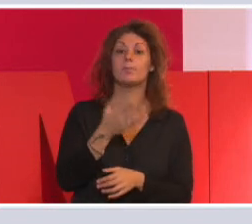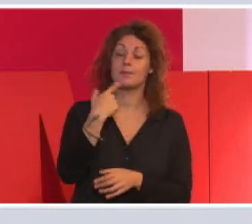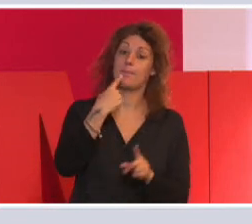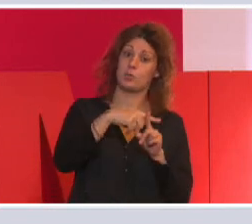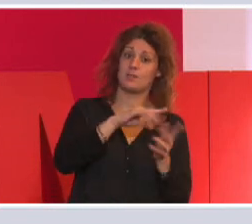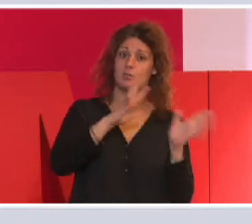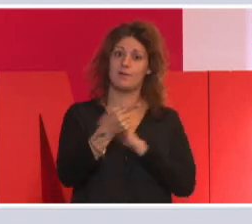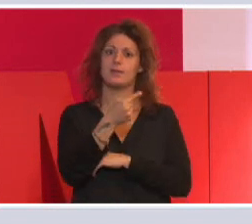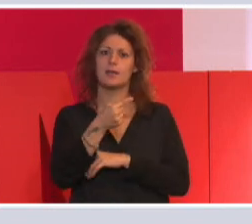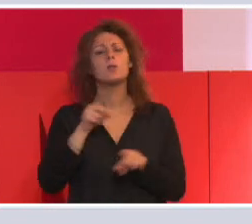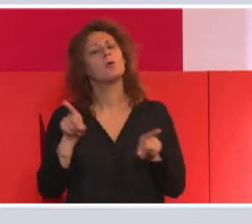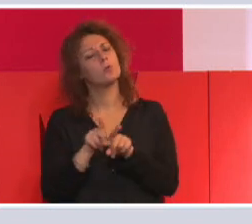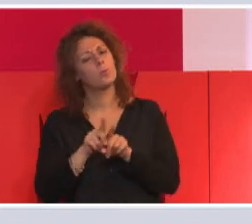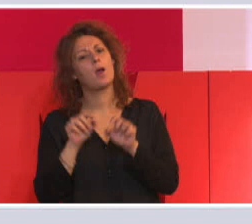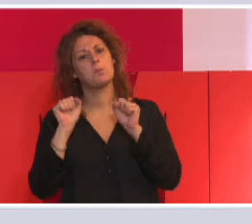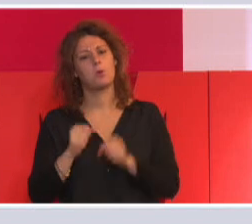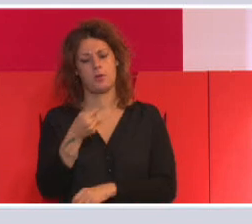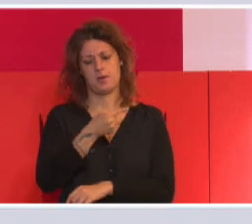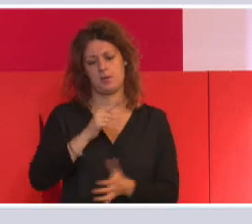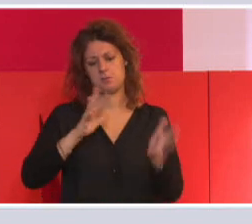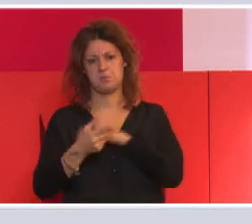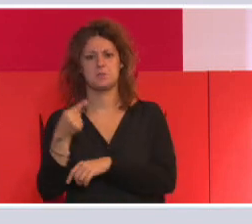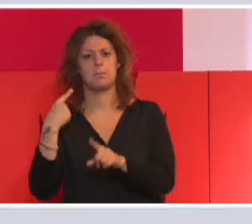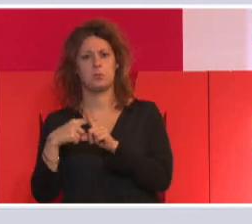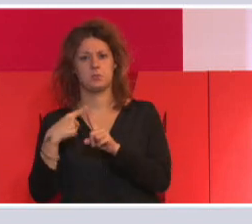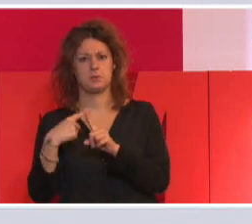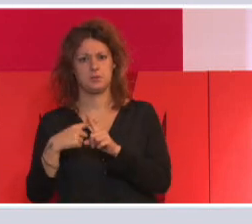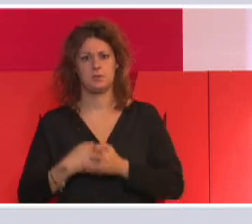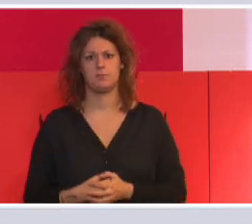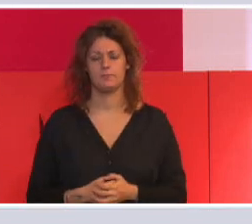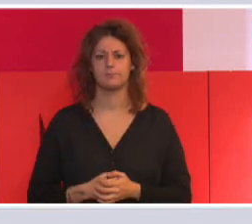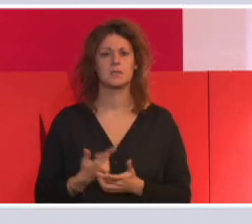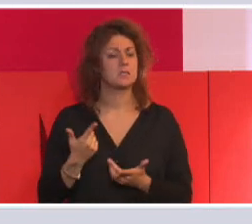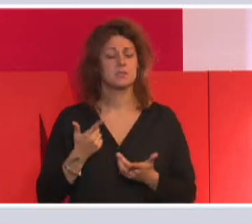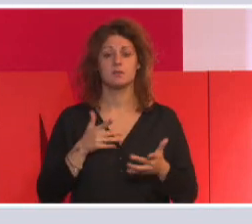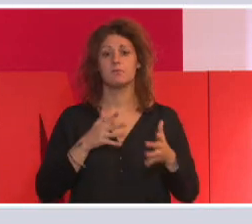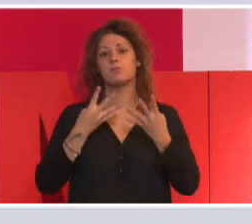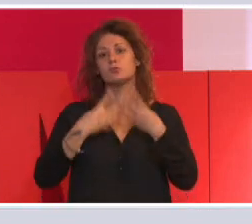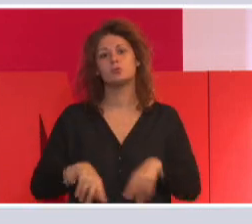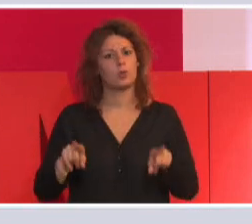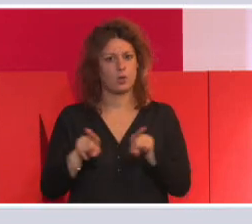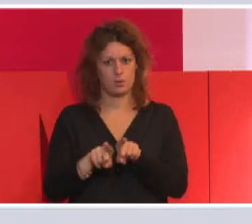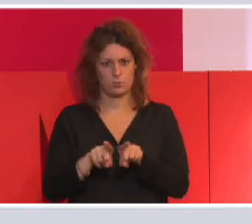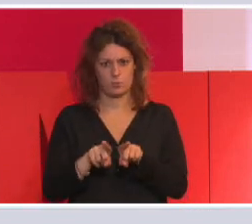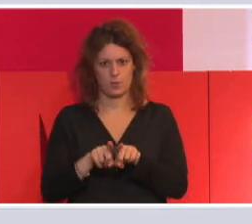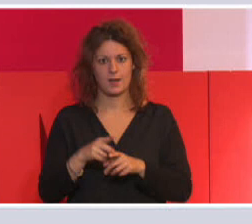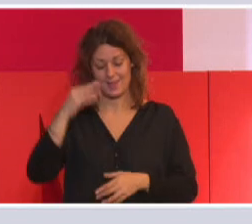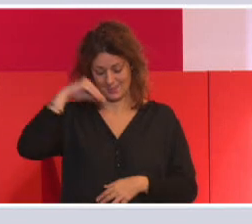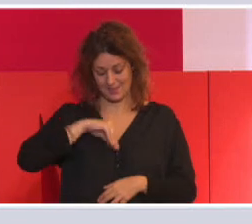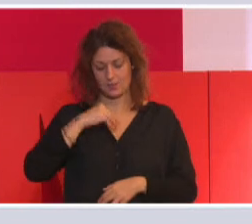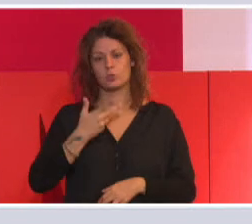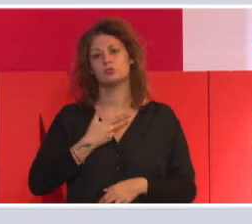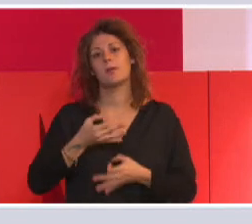modo molto simile e ha tra le sue caratteristiche biologiche un attore che vedremo dopo che è una molecola